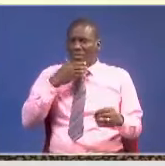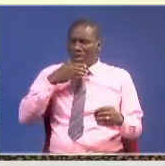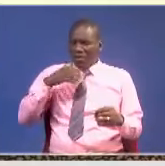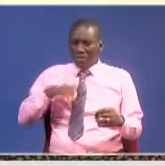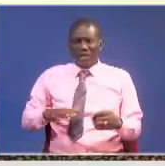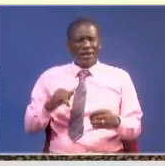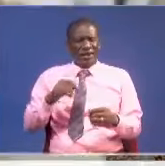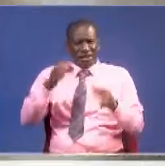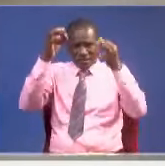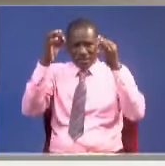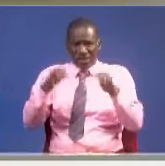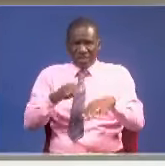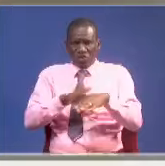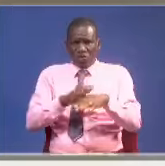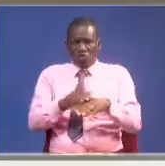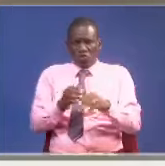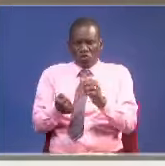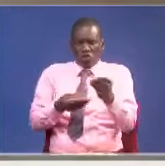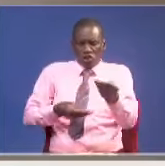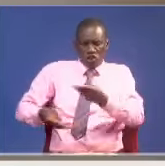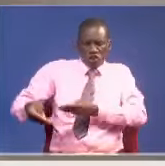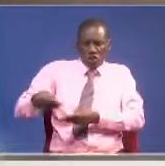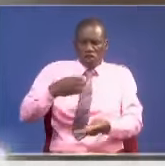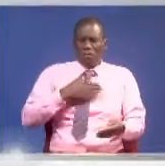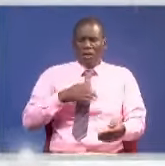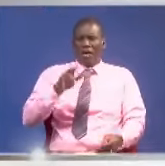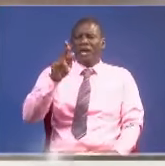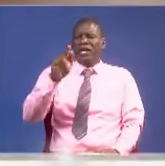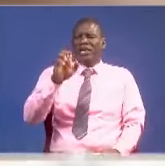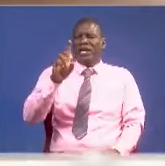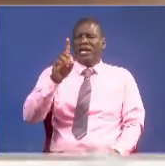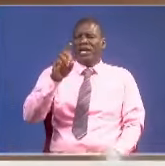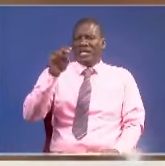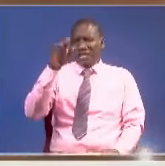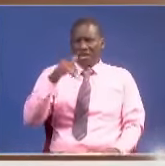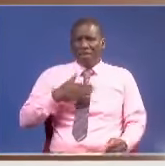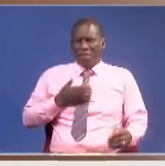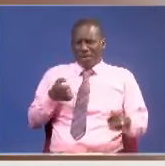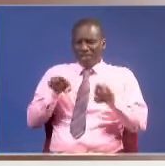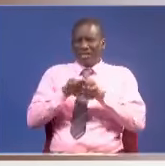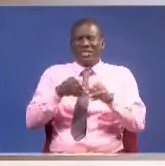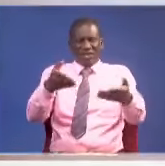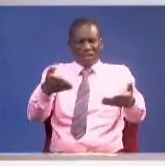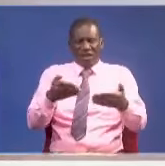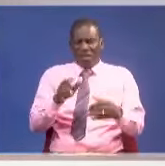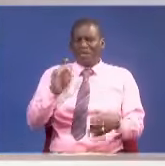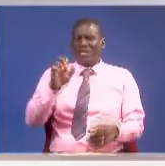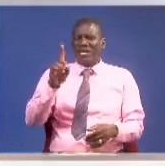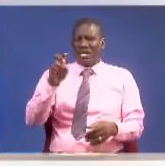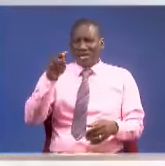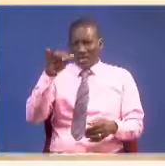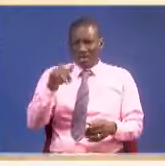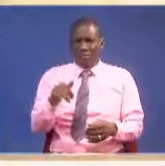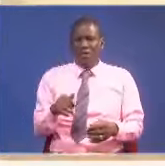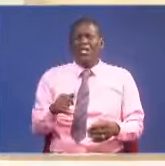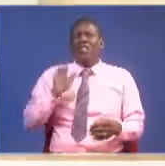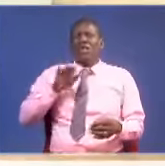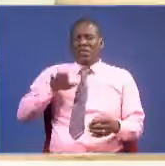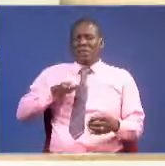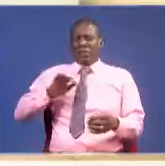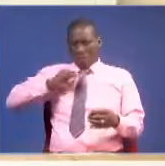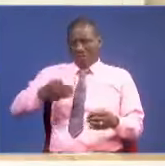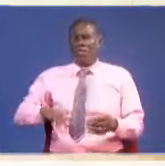heri nifanywe transplant. Dadangu akanipa figo na nikarudi normal. Alipoteza mamake kighafla